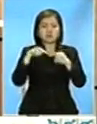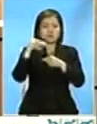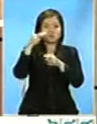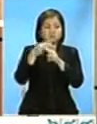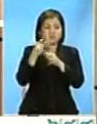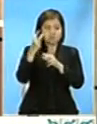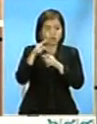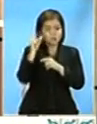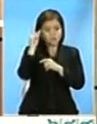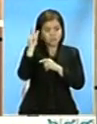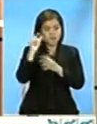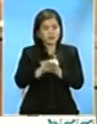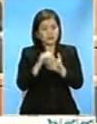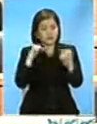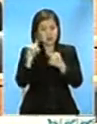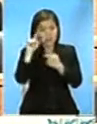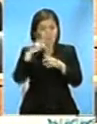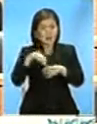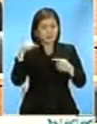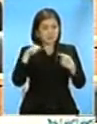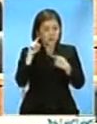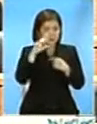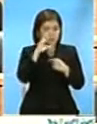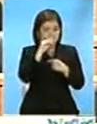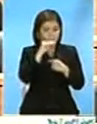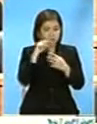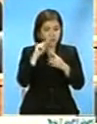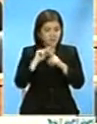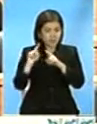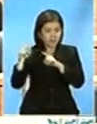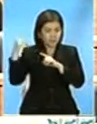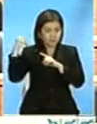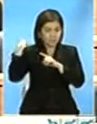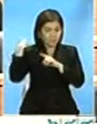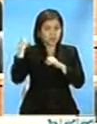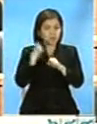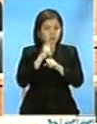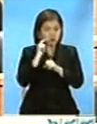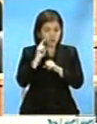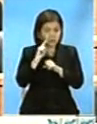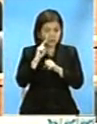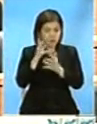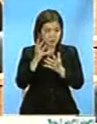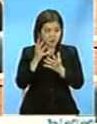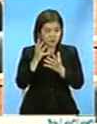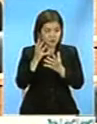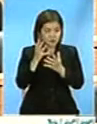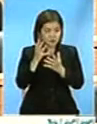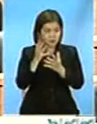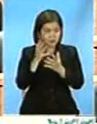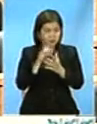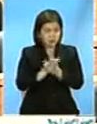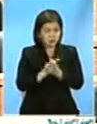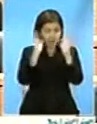กับผมต้องกราบเรียนท่านนิดนึงท่านต้องใช้จังหวะอย่างนี้นะครับพิชิตนะเราจะแหมจะชินวัตร